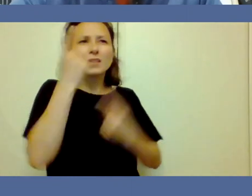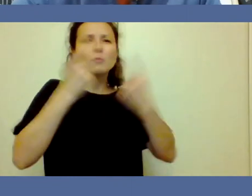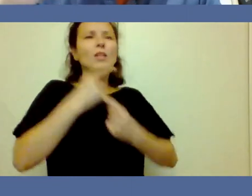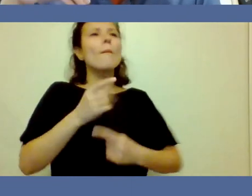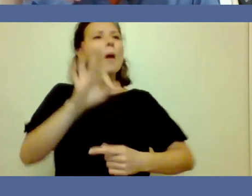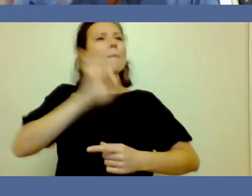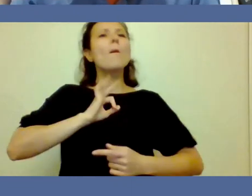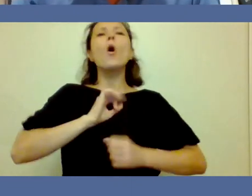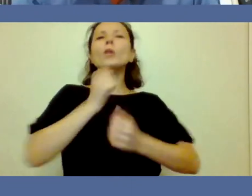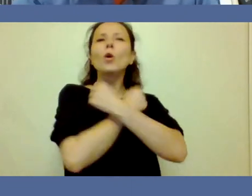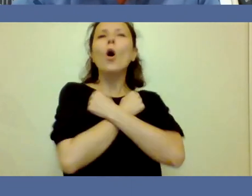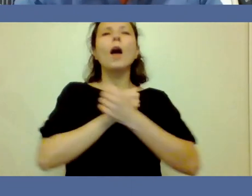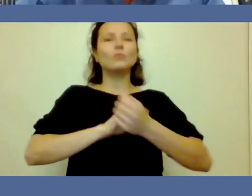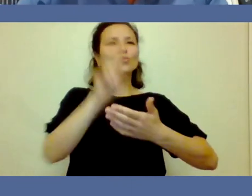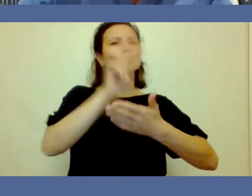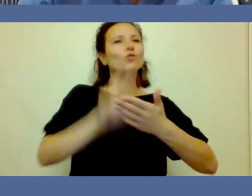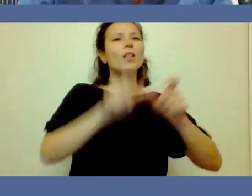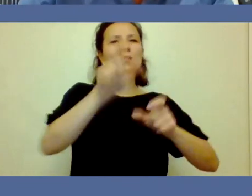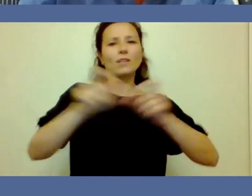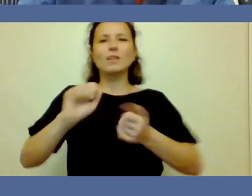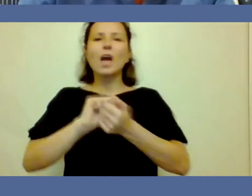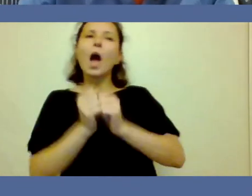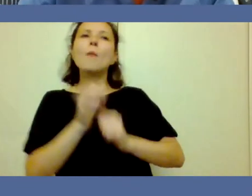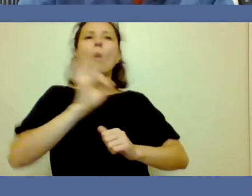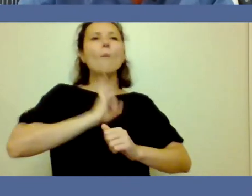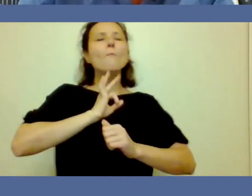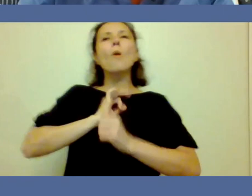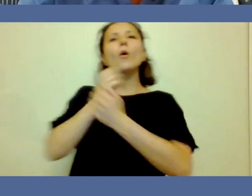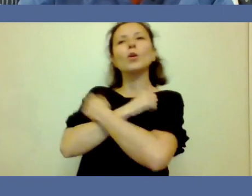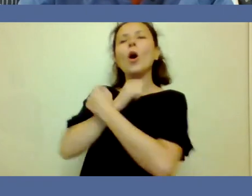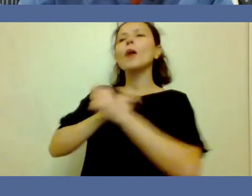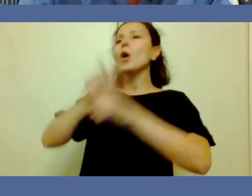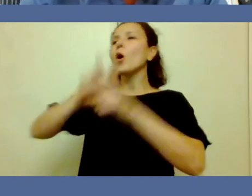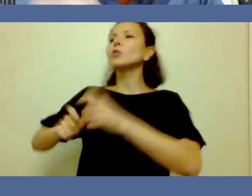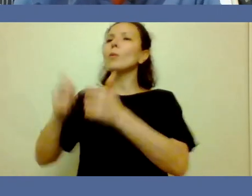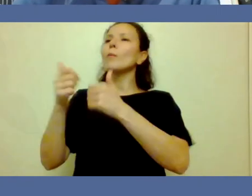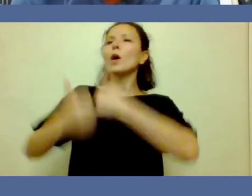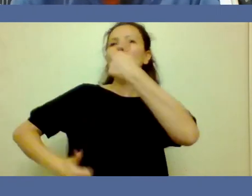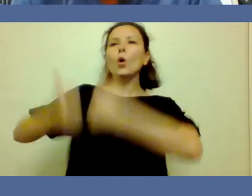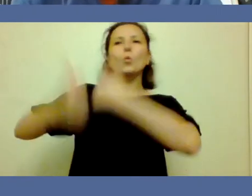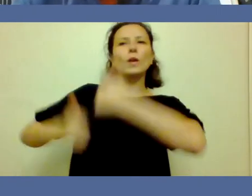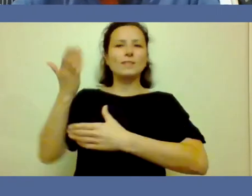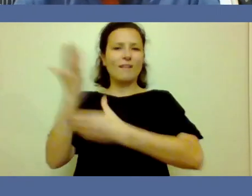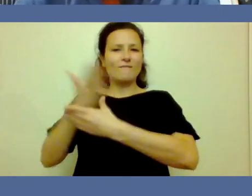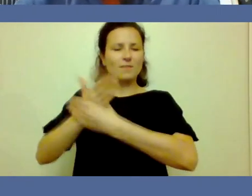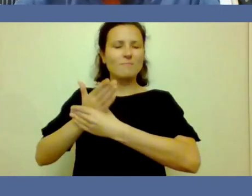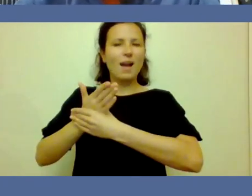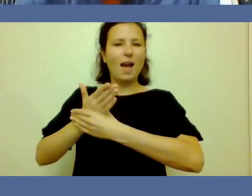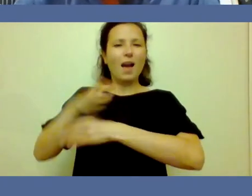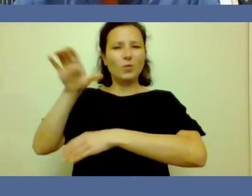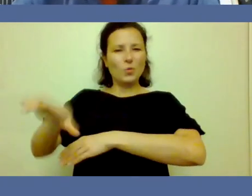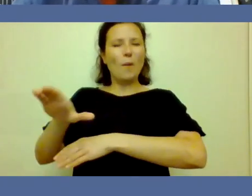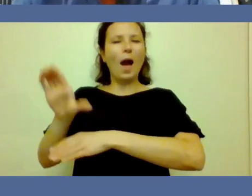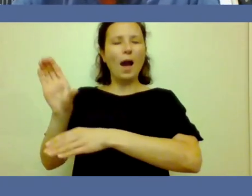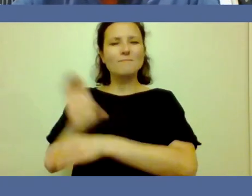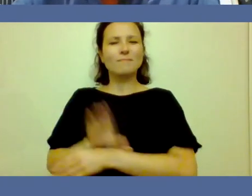czytelnicy albo moi kochani konkurenci z branży. Do z kim pan się zadaje, ja nie wiem. Wie pan